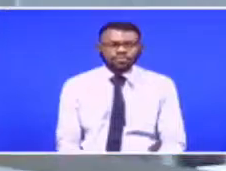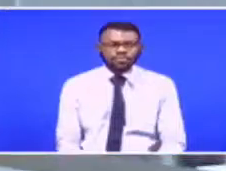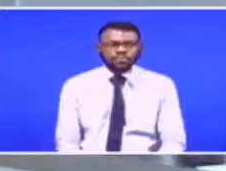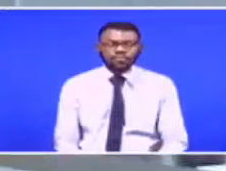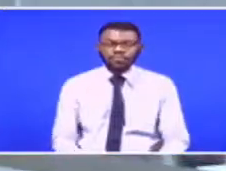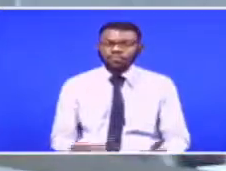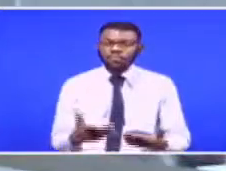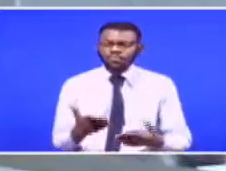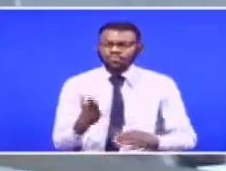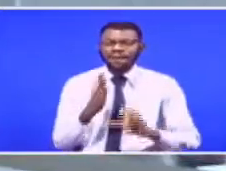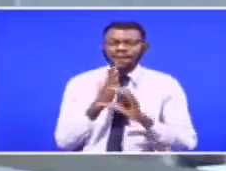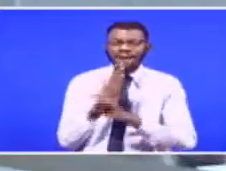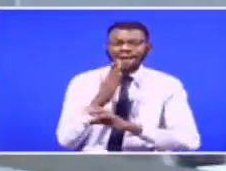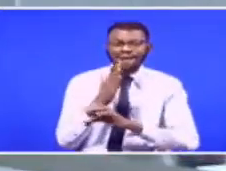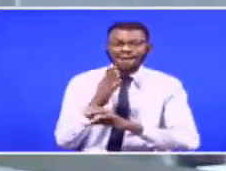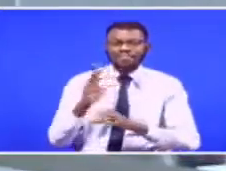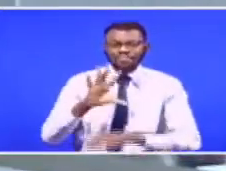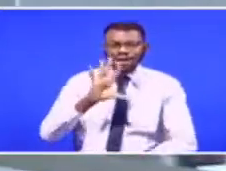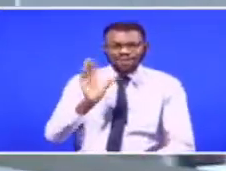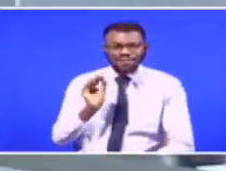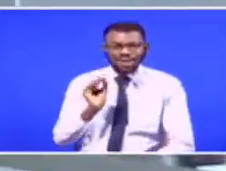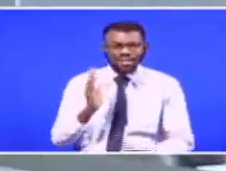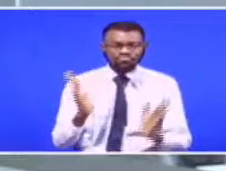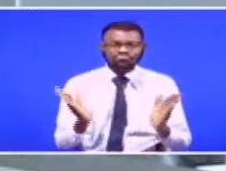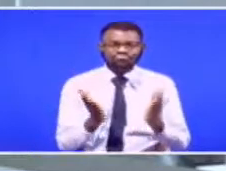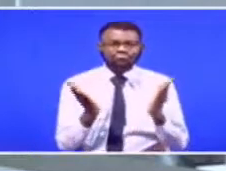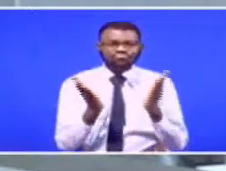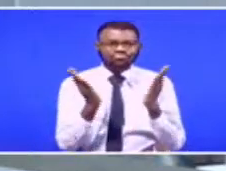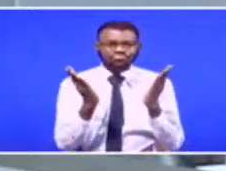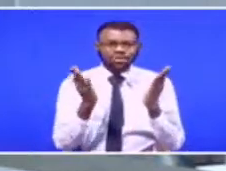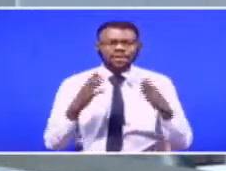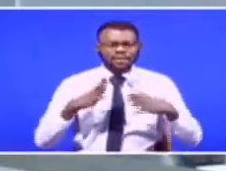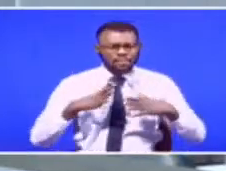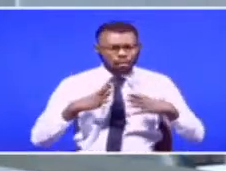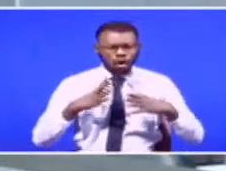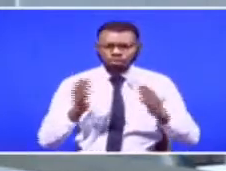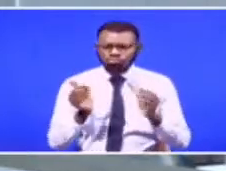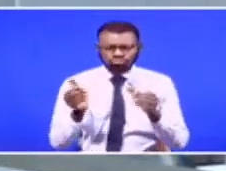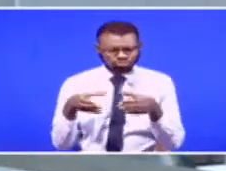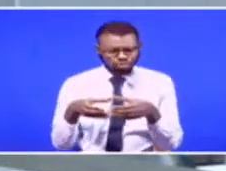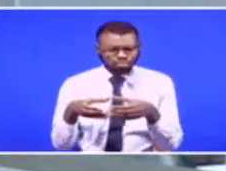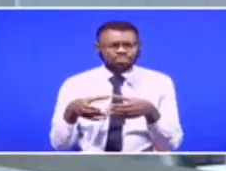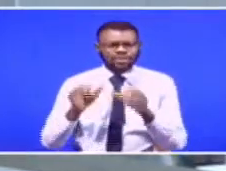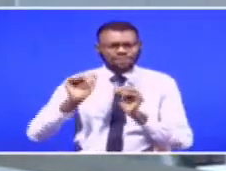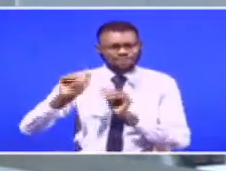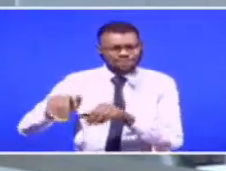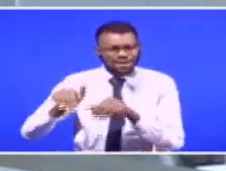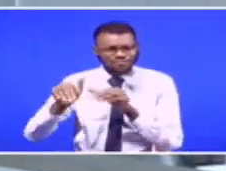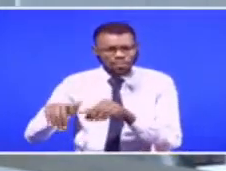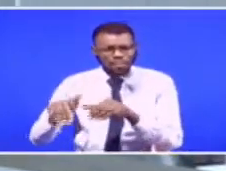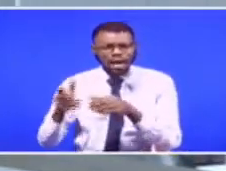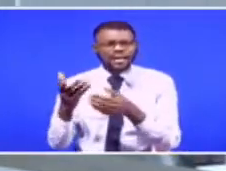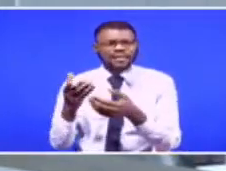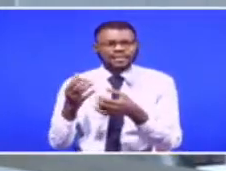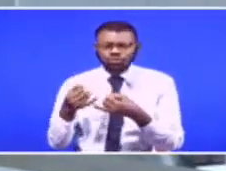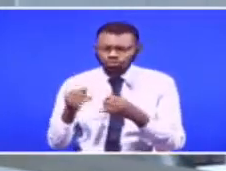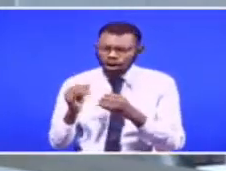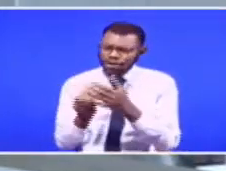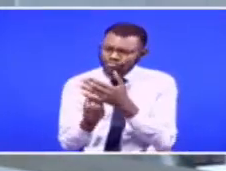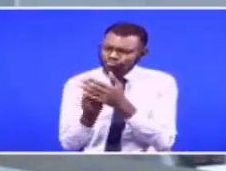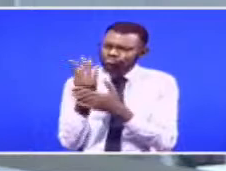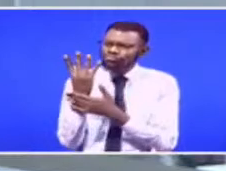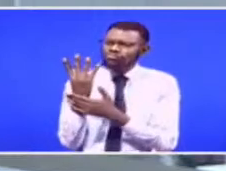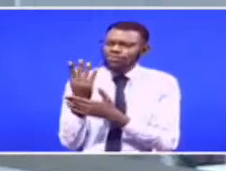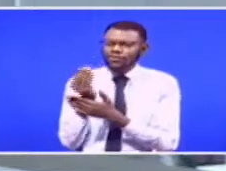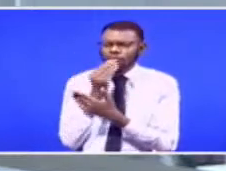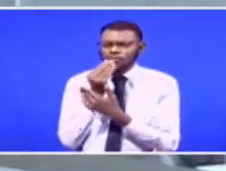Na mataifa ya bara Afrika yamehimizwa kuwawezesha wakulima wa viwango vidogo kuepukana na utegemezi wa vyakula kutoka mataifa ya nje.